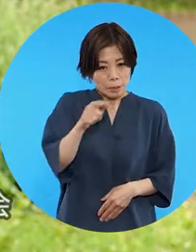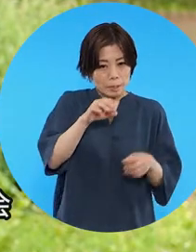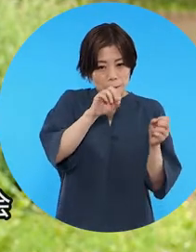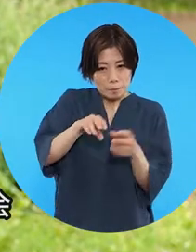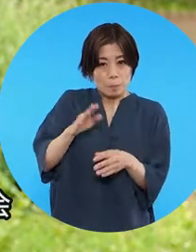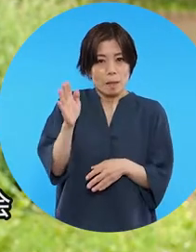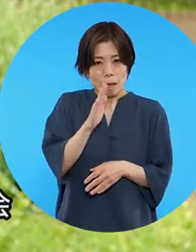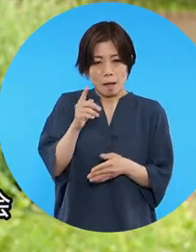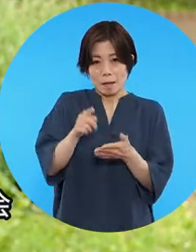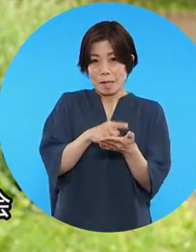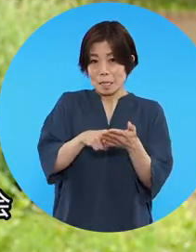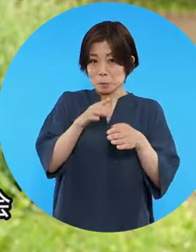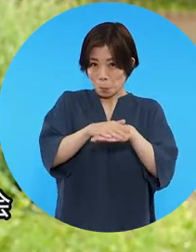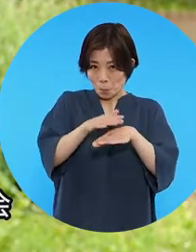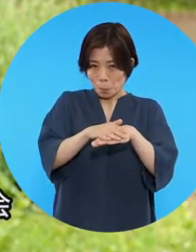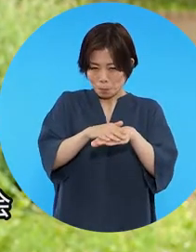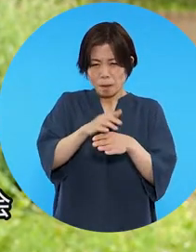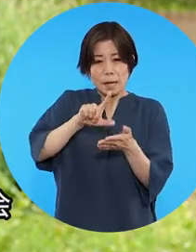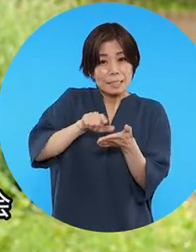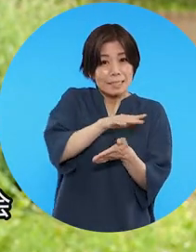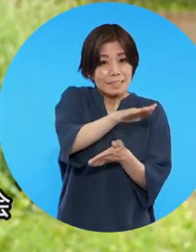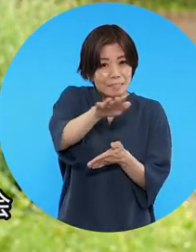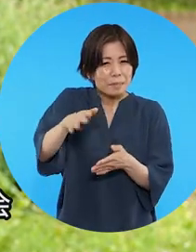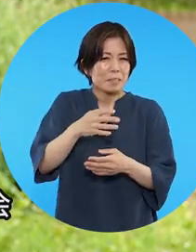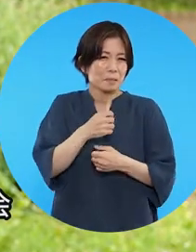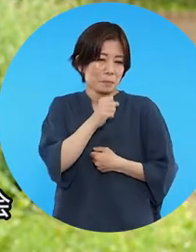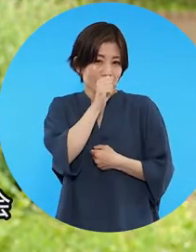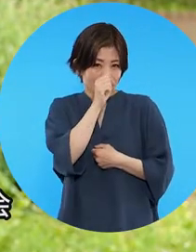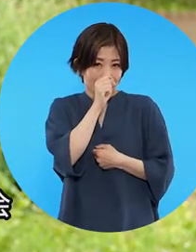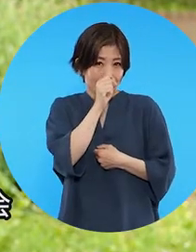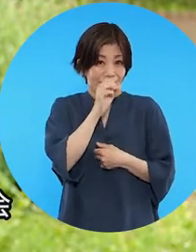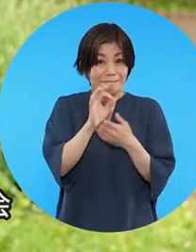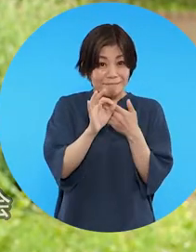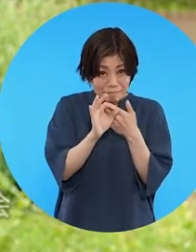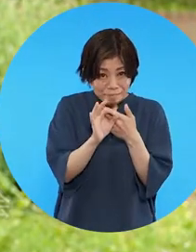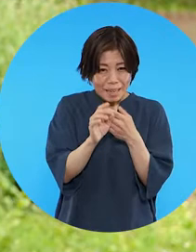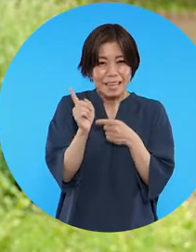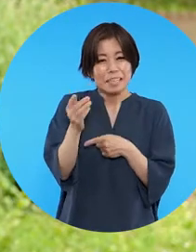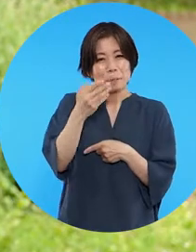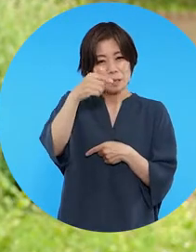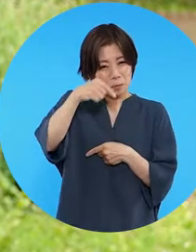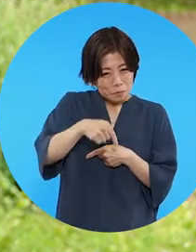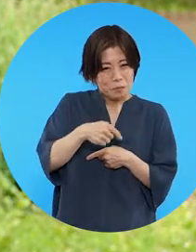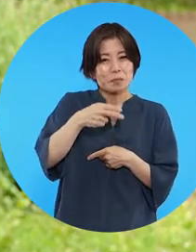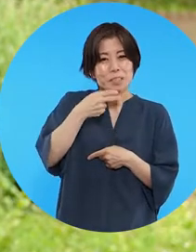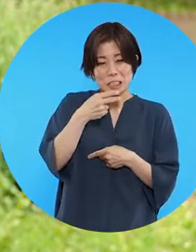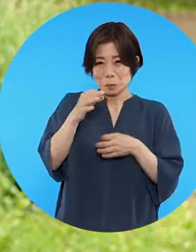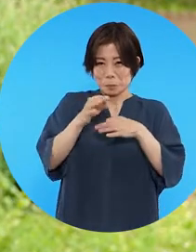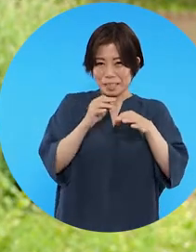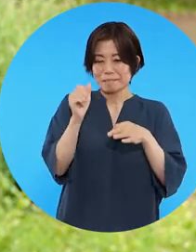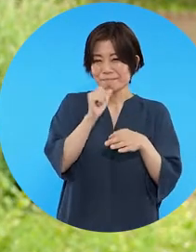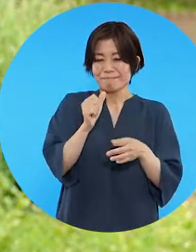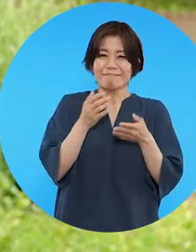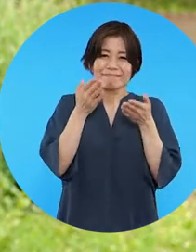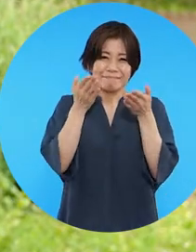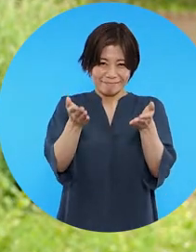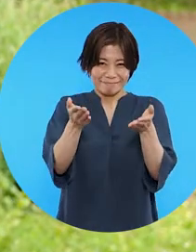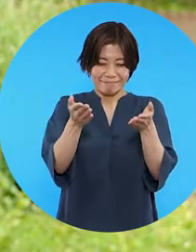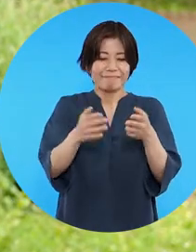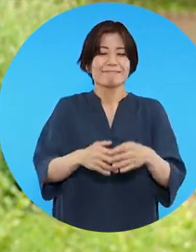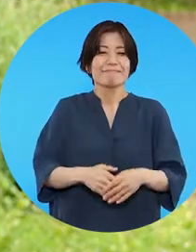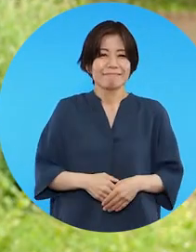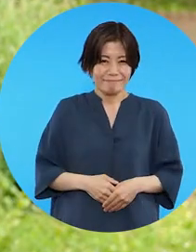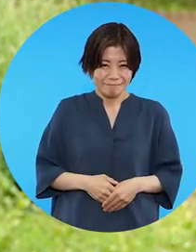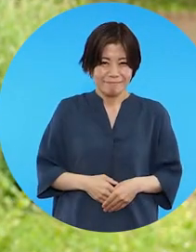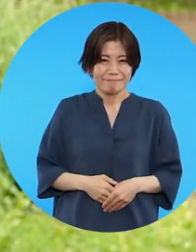食品ロスを減らすためには、地域全体、みんなで気をつけることが大事です。その一つ、区内の飲食店での取り